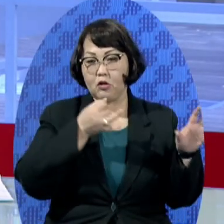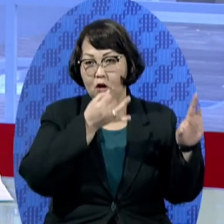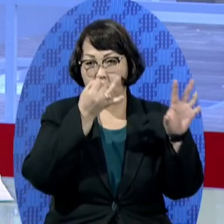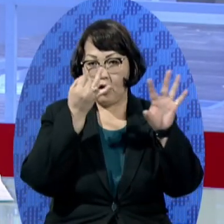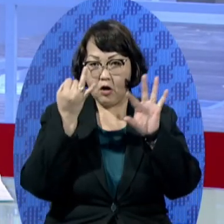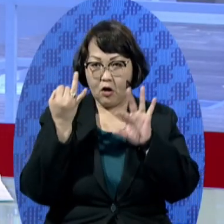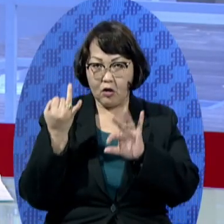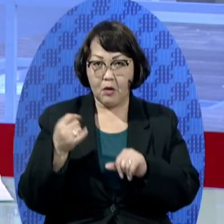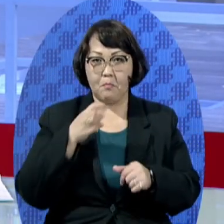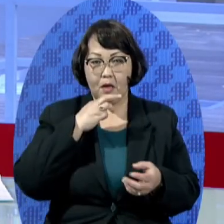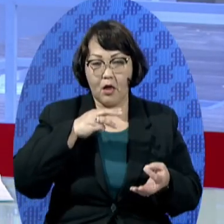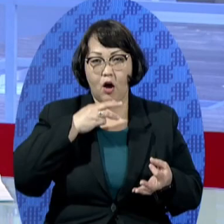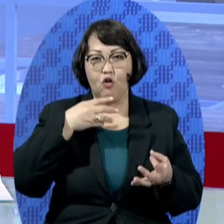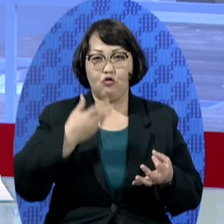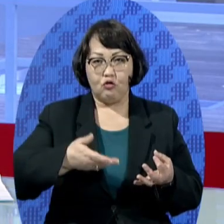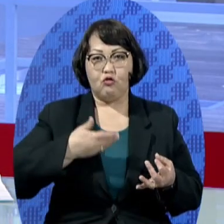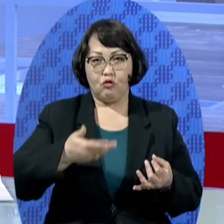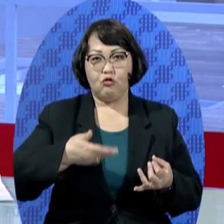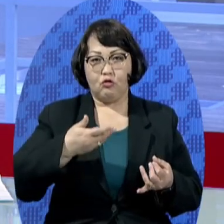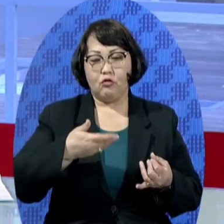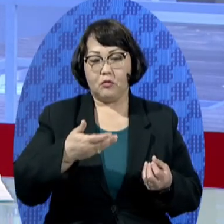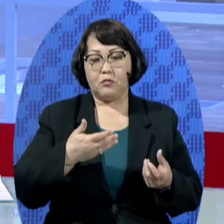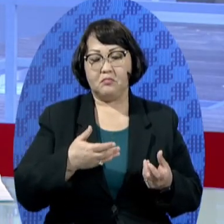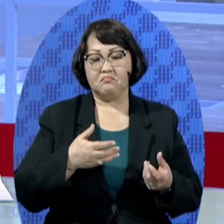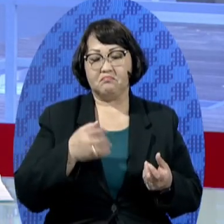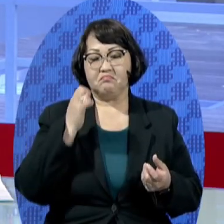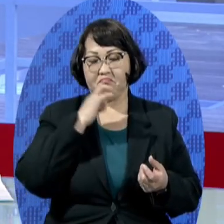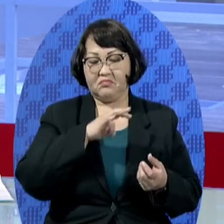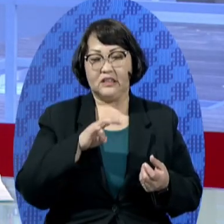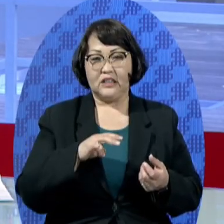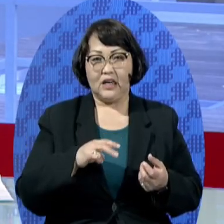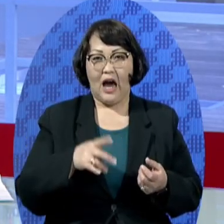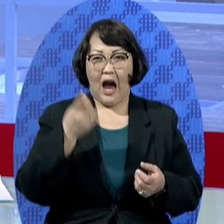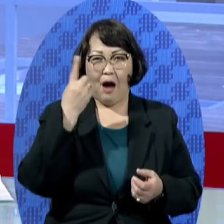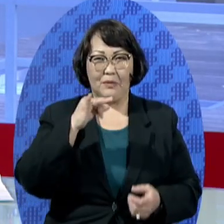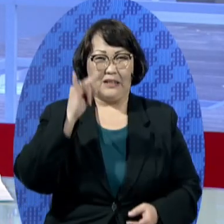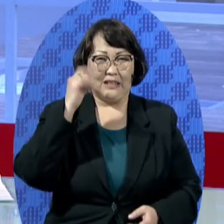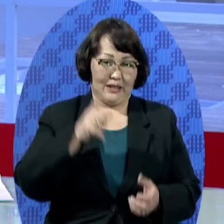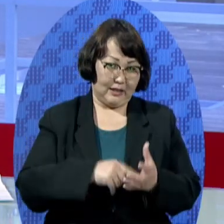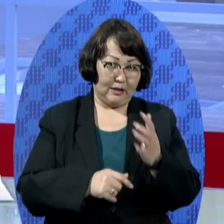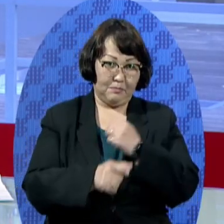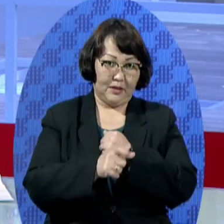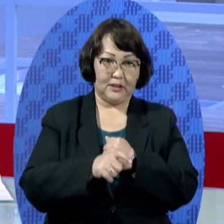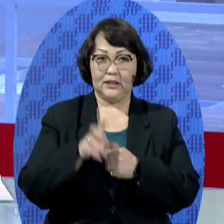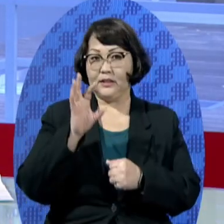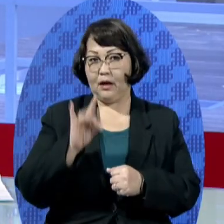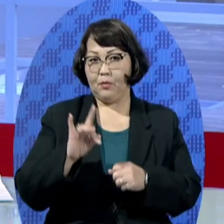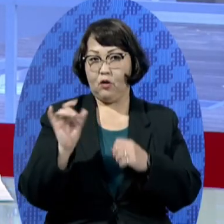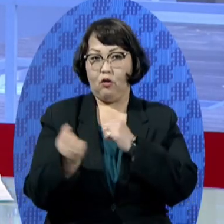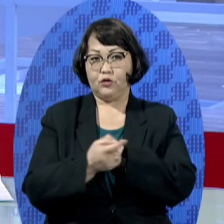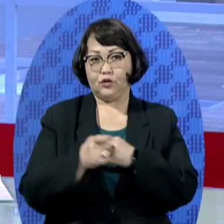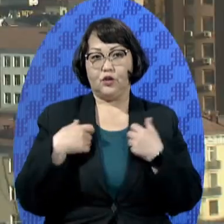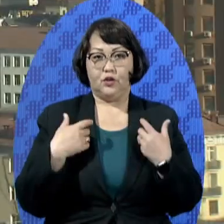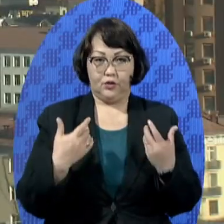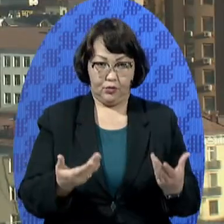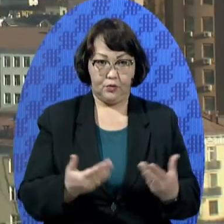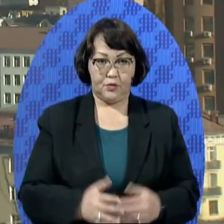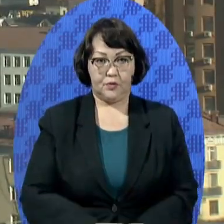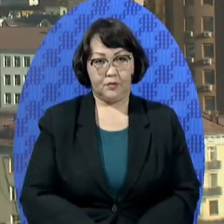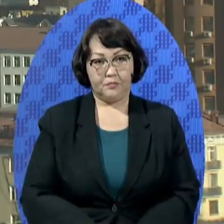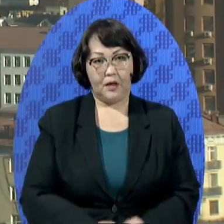цовруу сурвалжлах үргэж байгаа. Энэ удаад манай сурвалжлагч хөндөх сэдвээрээ хамгийн их эрэлт хэрэгцээтэй байгаа мэрэгжлийг онцолжээ.